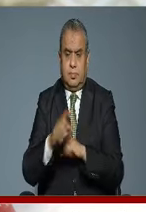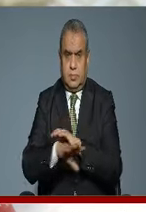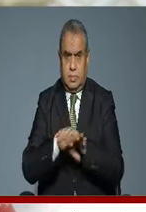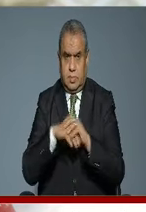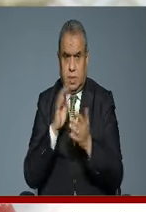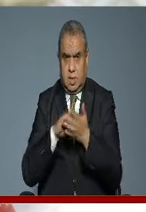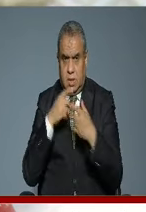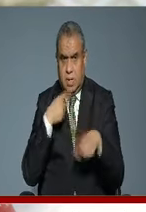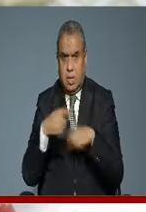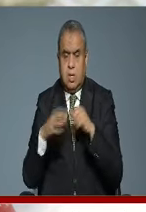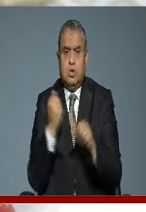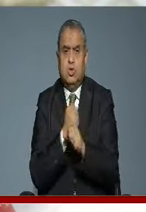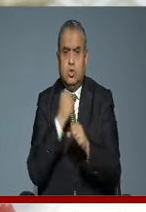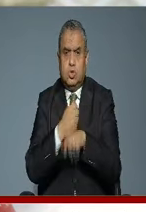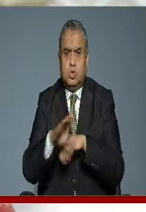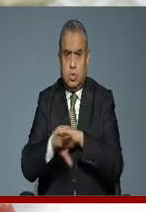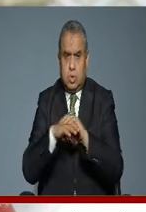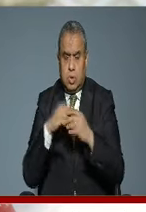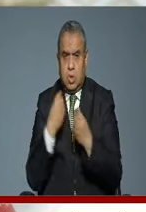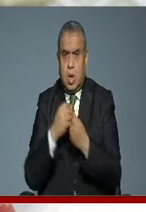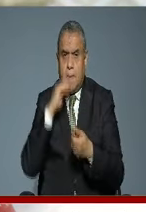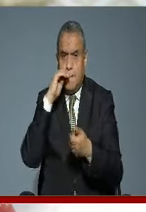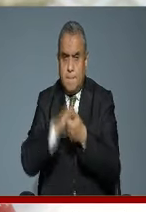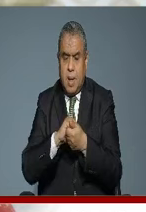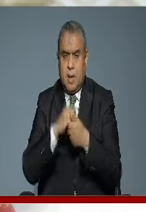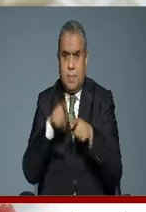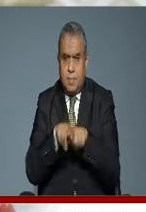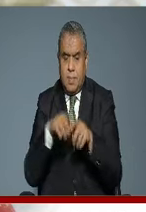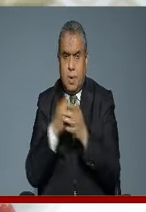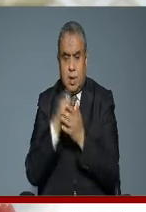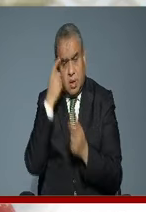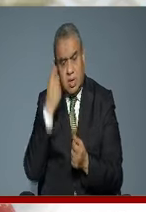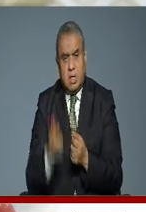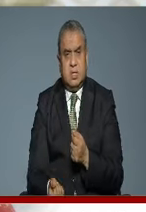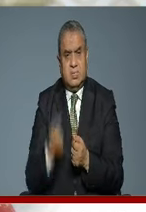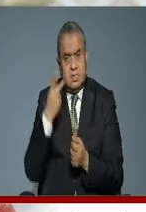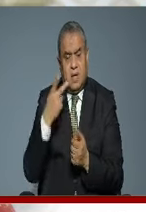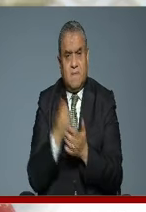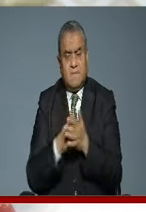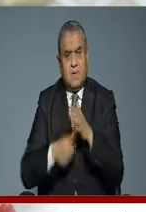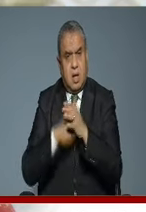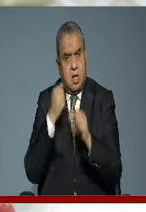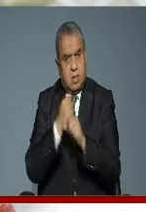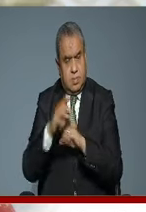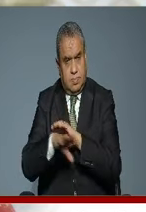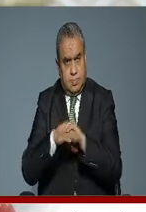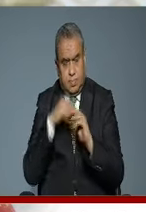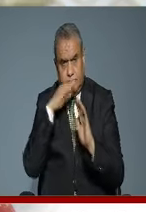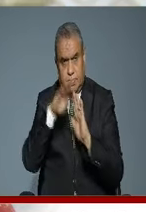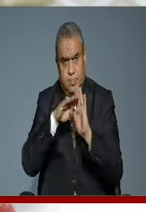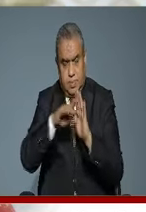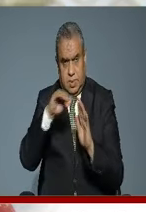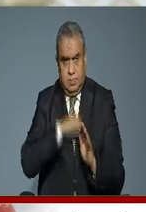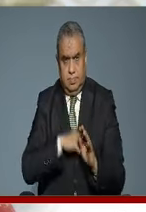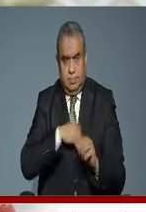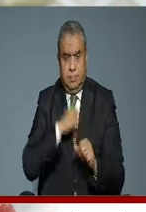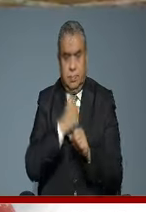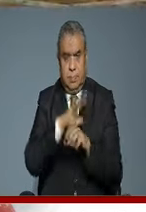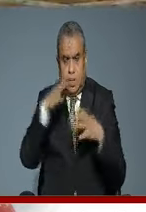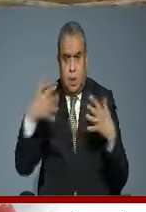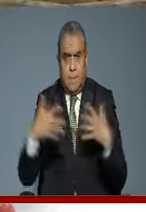ديمقراطية التشغيل في الأمم المتحدة في ميدان الثقافة والتربية. وأنا أتمنى أن